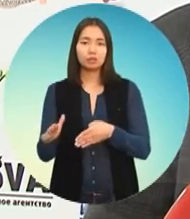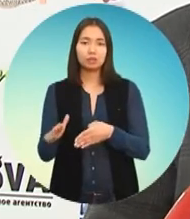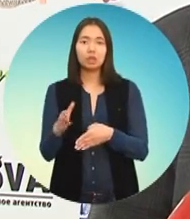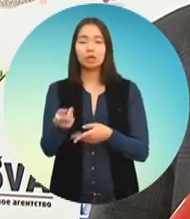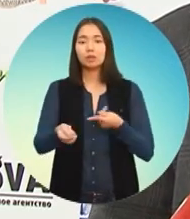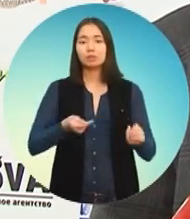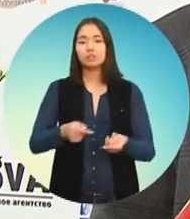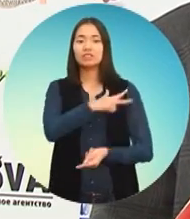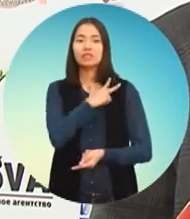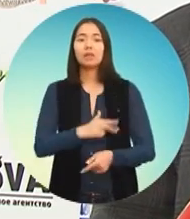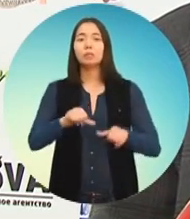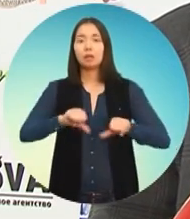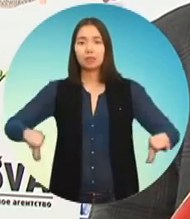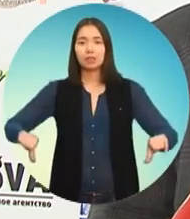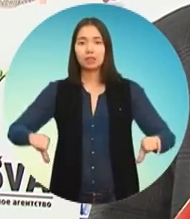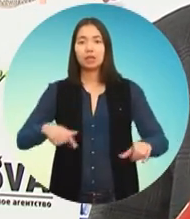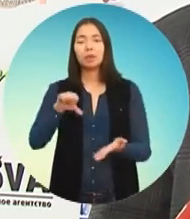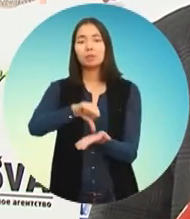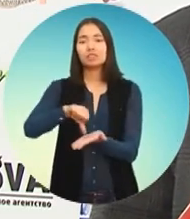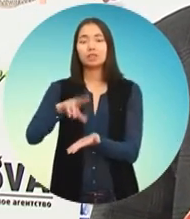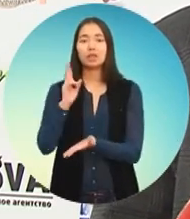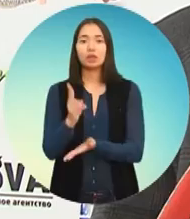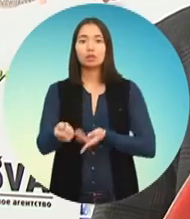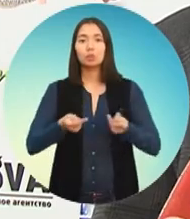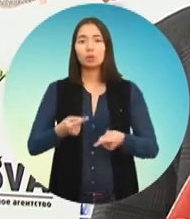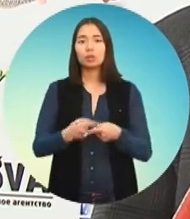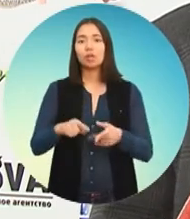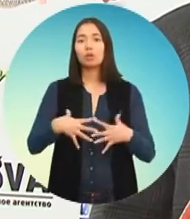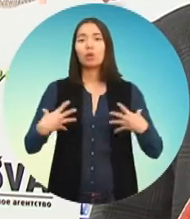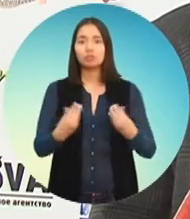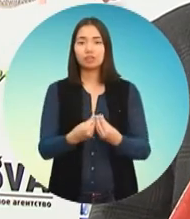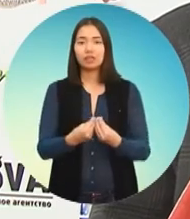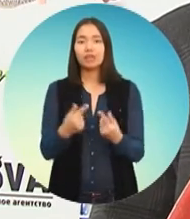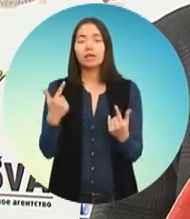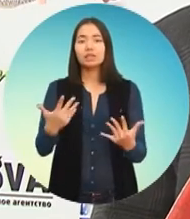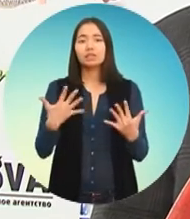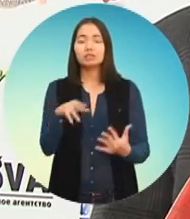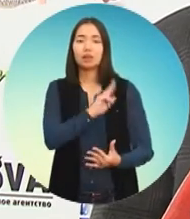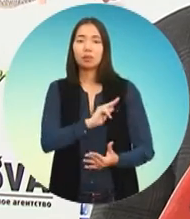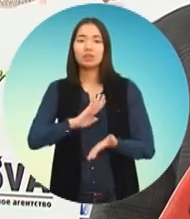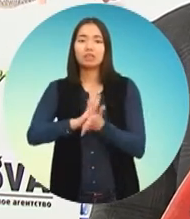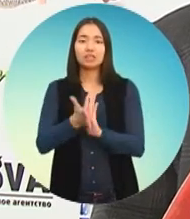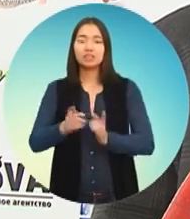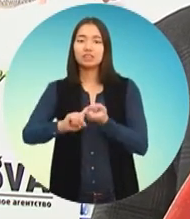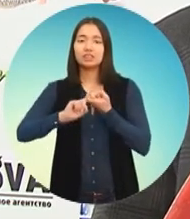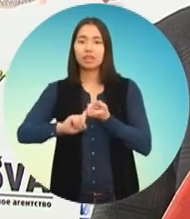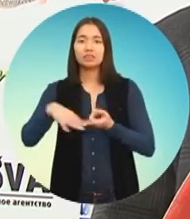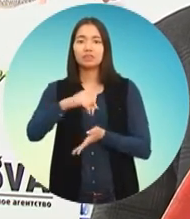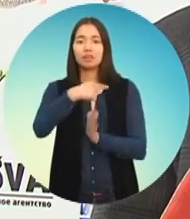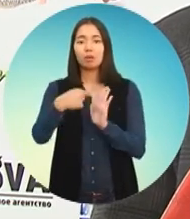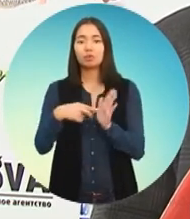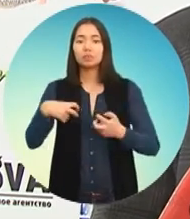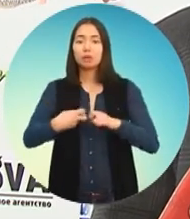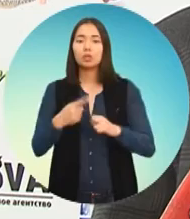В социальном комитете есть представители, которые курируют это общество. Естественно, работают тесные связи, и все вопросы и